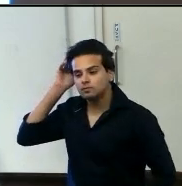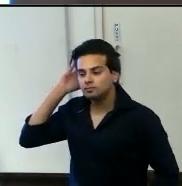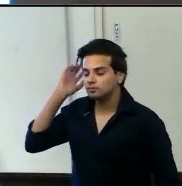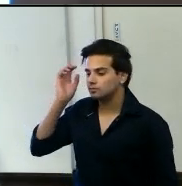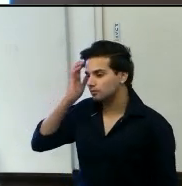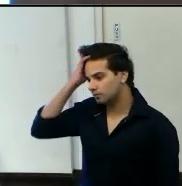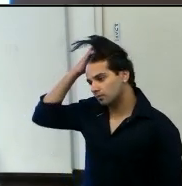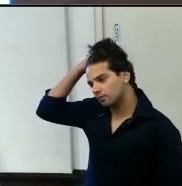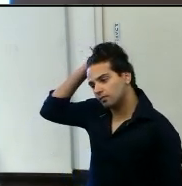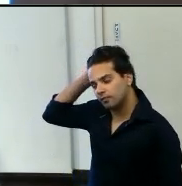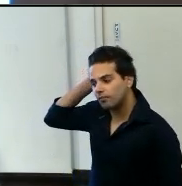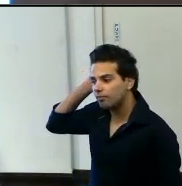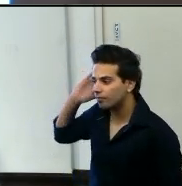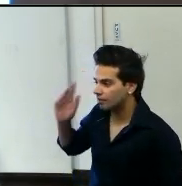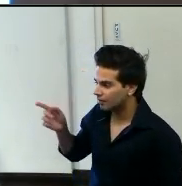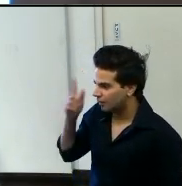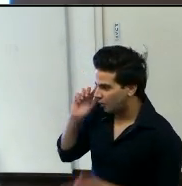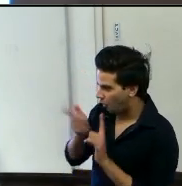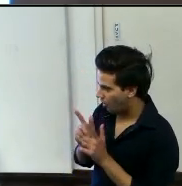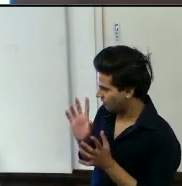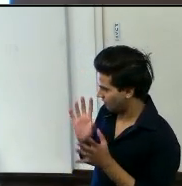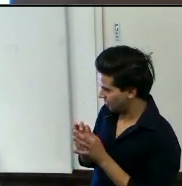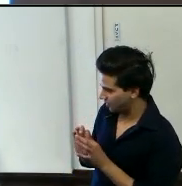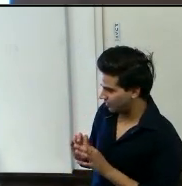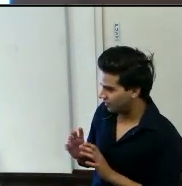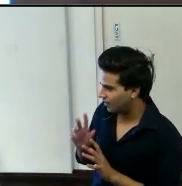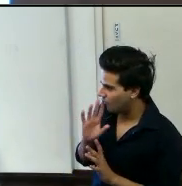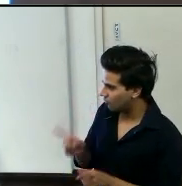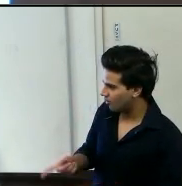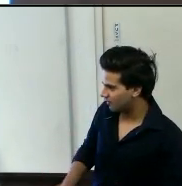ಅಲ್ಲ, ಡಿಡ್ ಇಟ್ ಮೇಕ್ ಸೆನ್ಸ್?